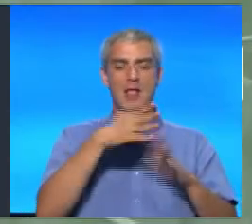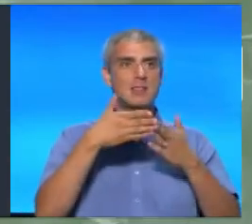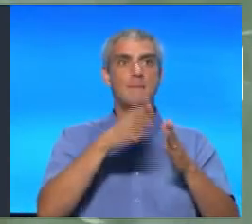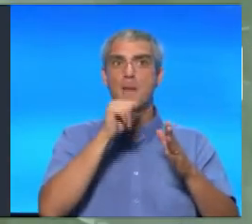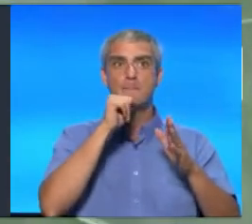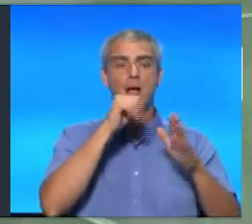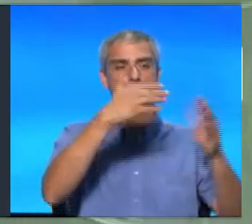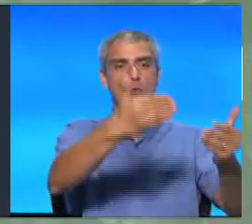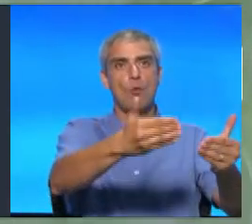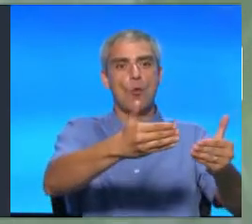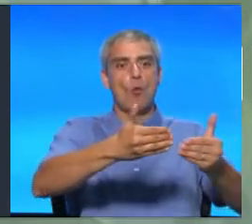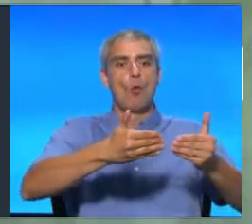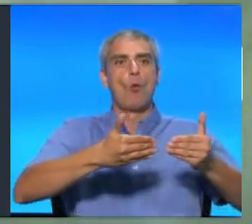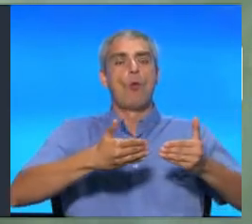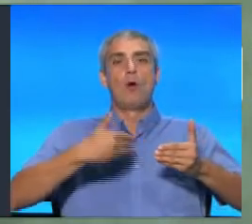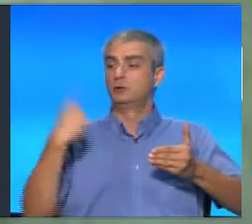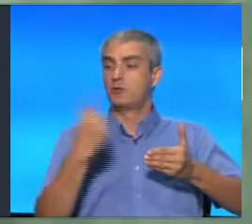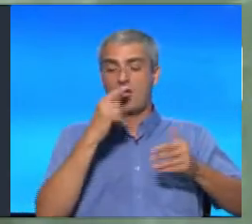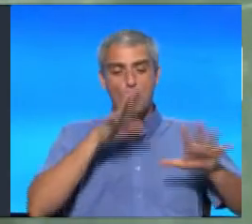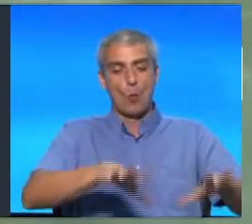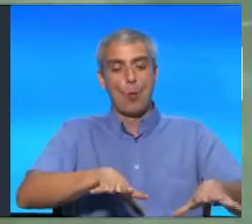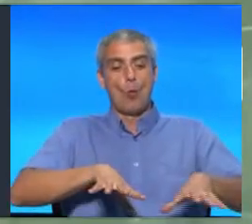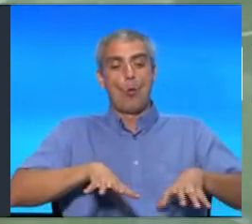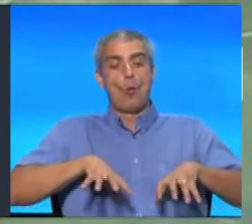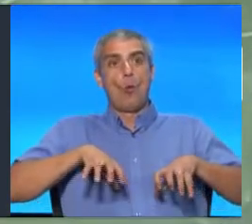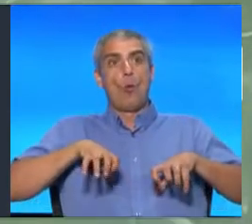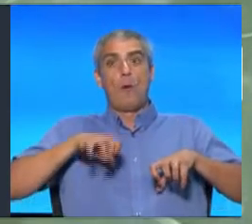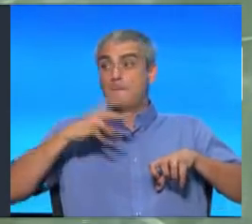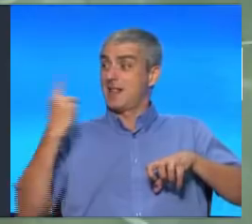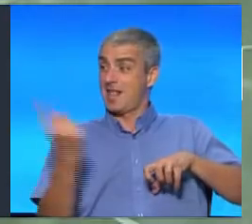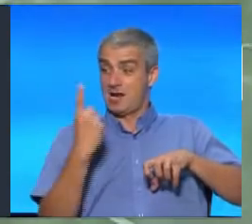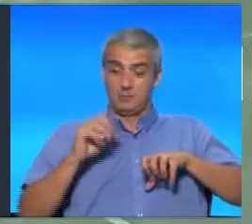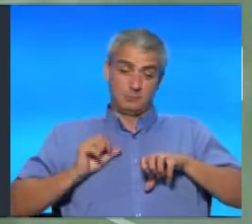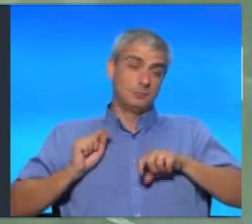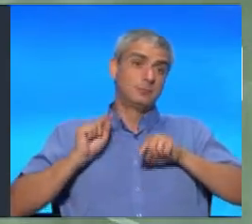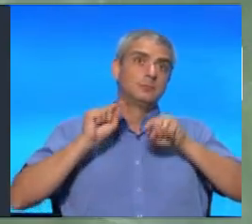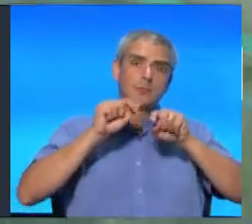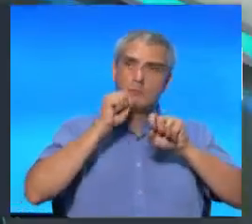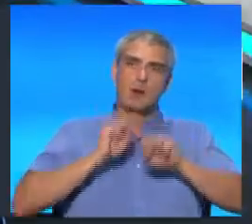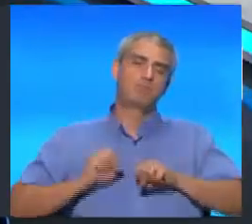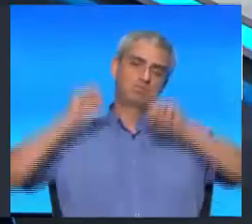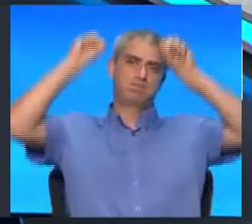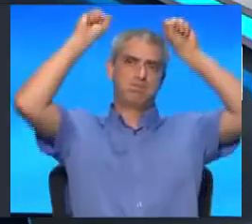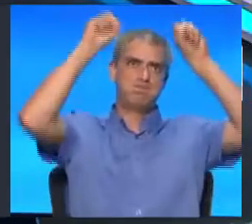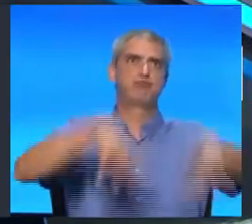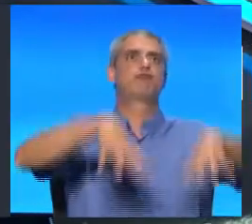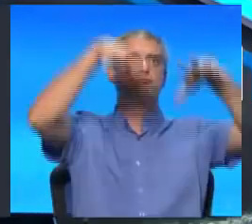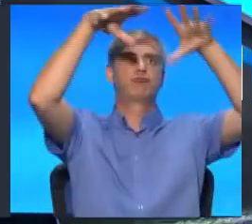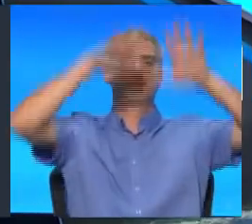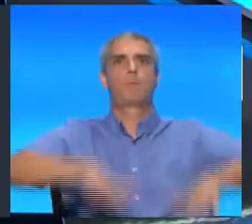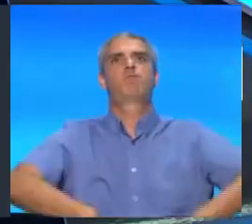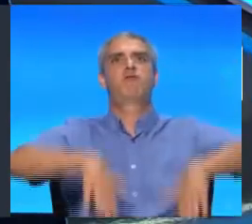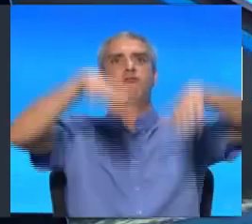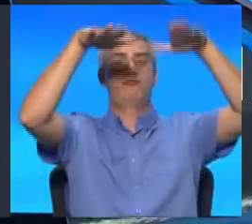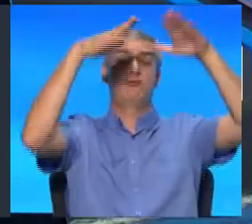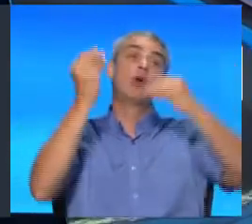פשוט נסוגו, הסופה שואבת את הכל, ברגע שהעין של הסופה תעבור, אז הם יקבלו את המכה הגדולה ביותר, וזה רק עוד כמה